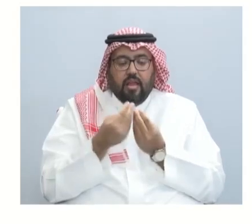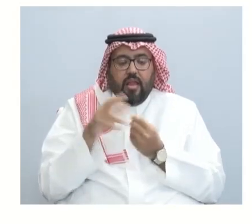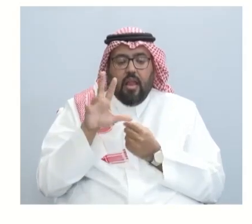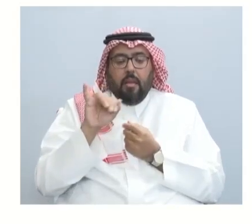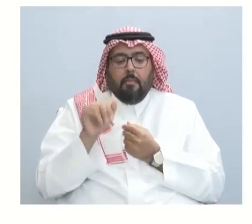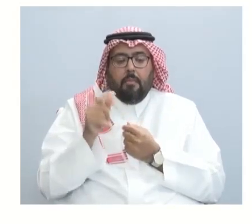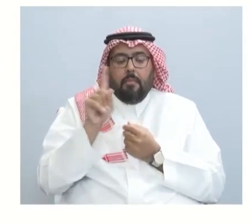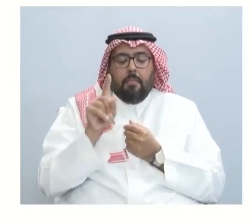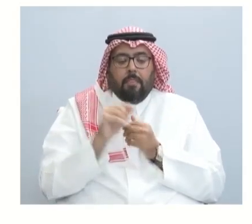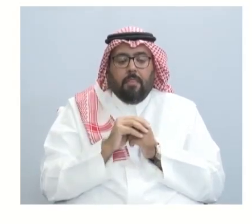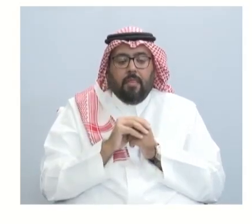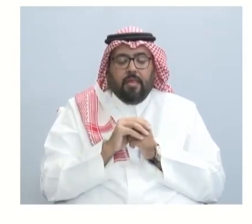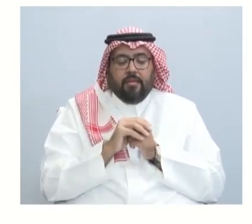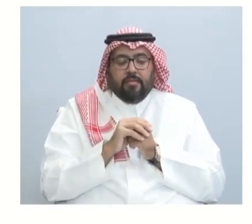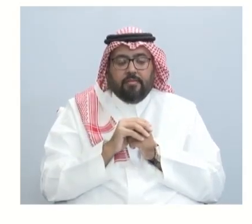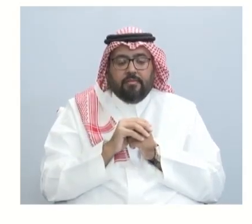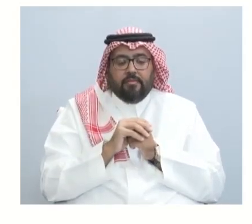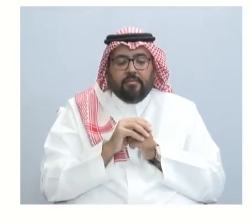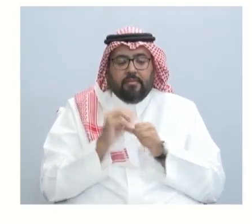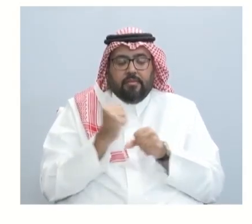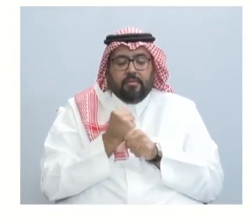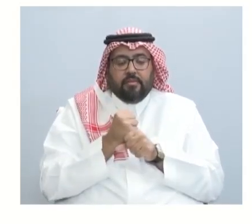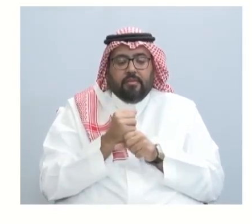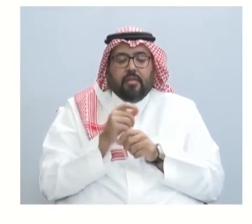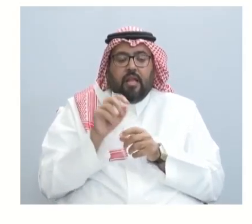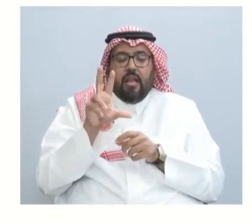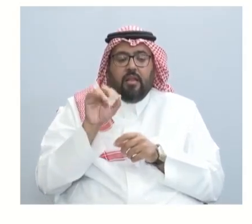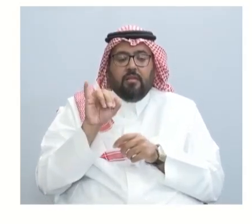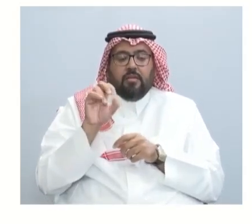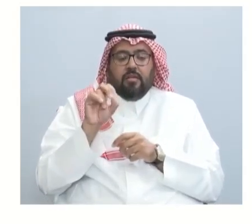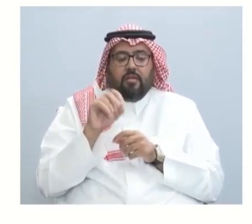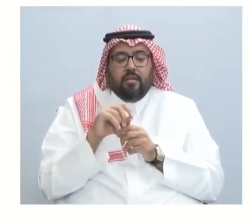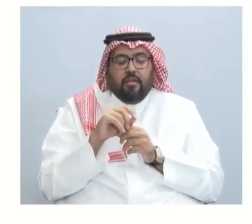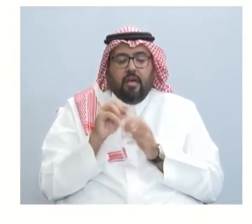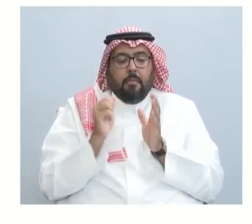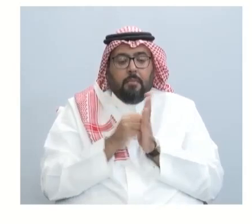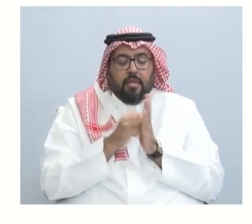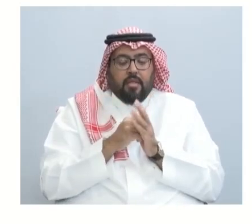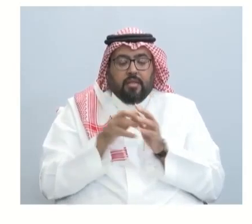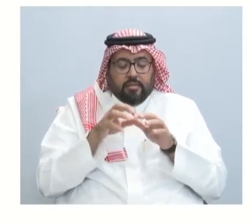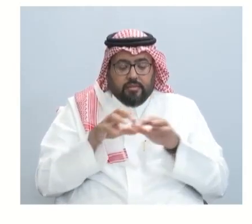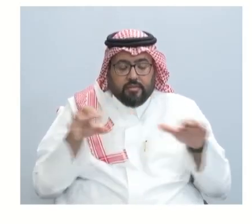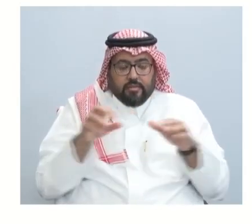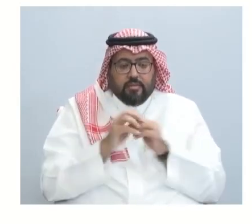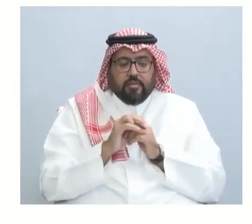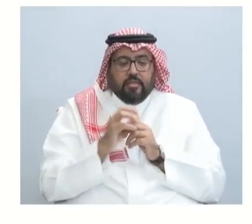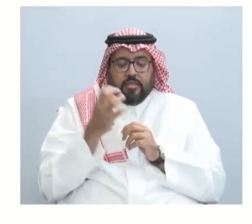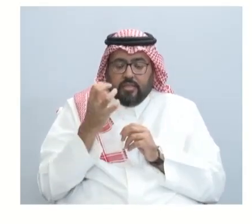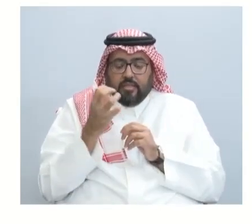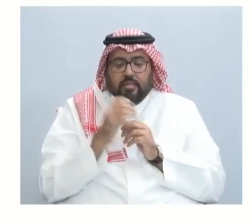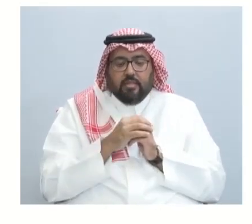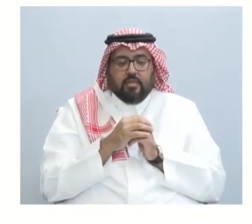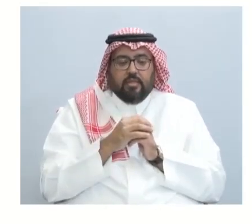قمنا بفصل المعكرونه عن الماء باستعمال هذه المصفاه في المنزل عبر فصل المواد الصلبه